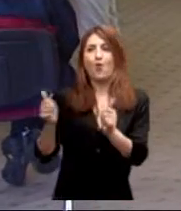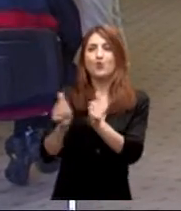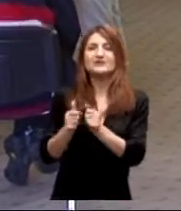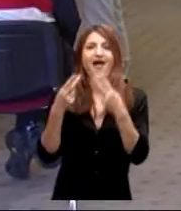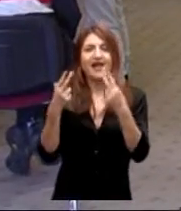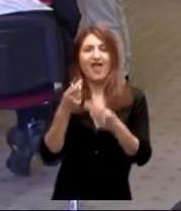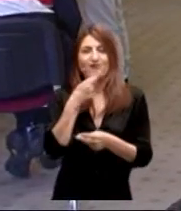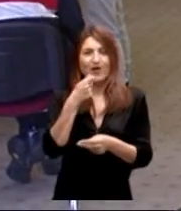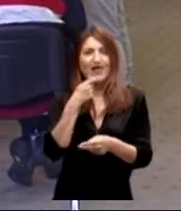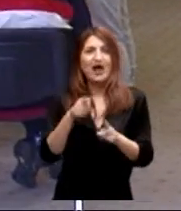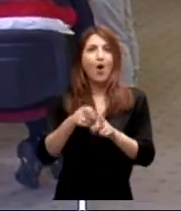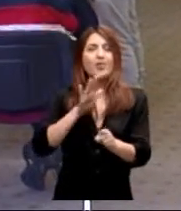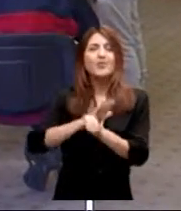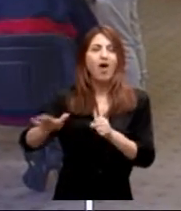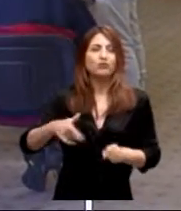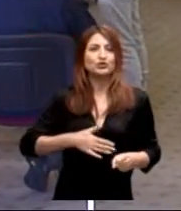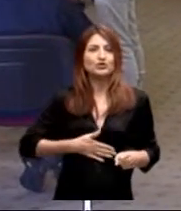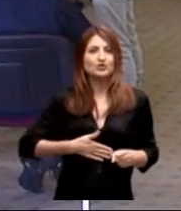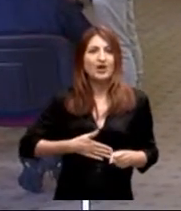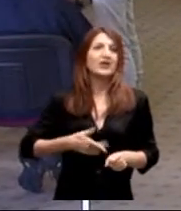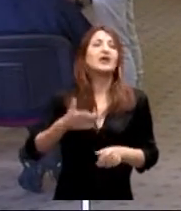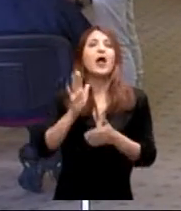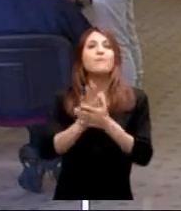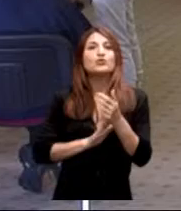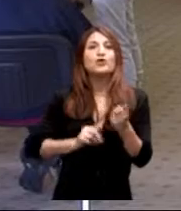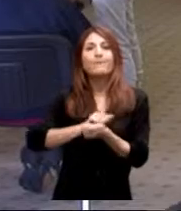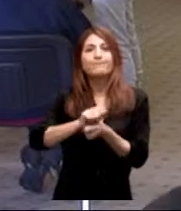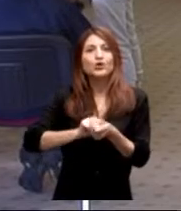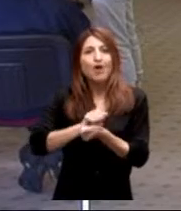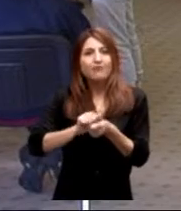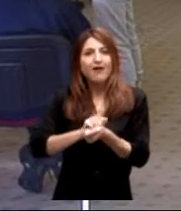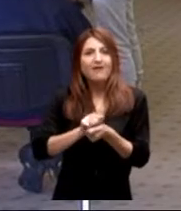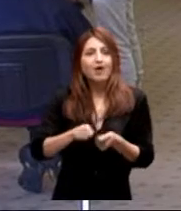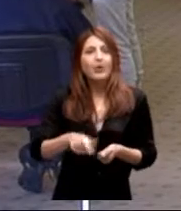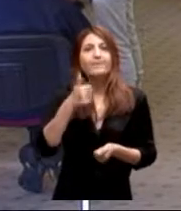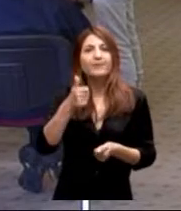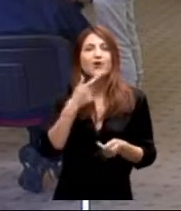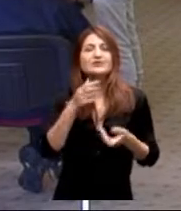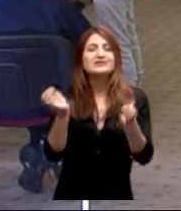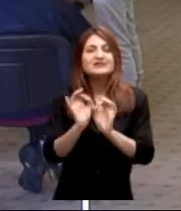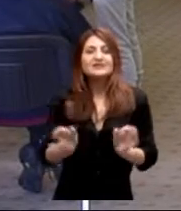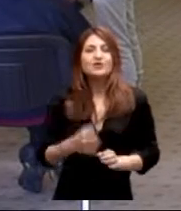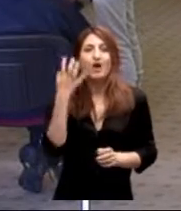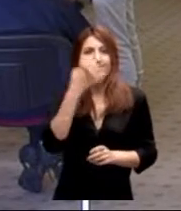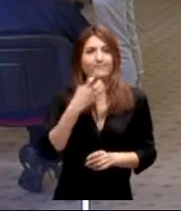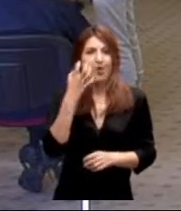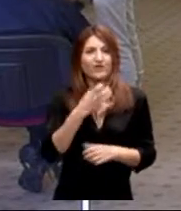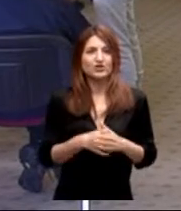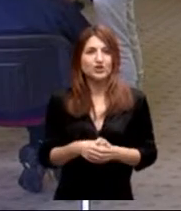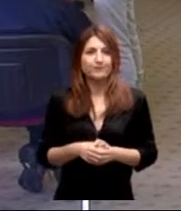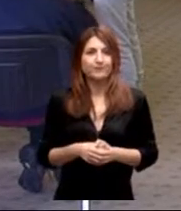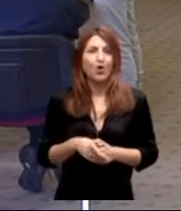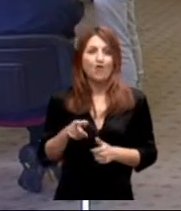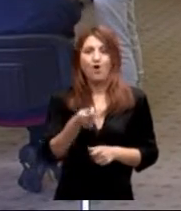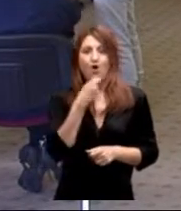jelo kako bi se napunio želudac i potaknula se probava. Unosi se svježe povrće. U glavnom